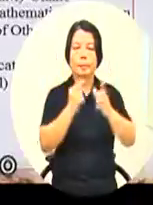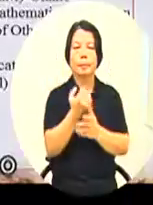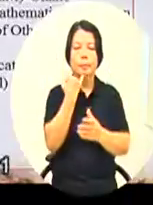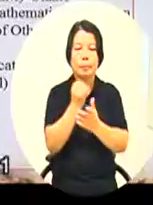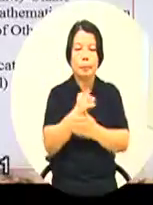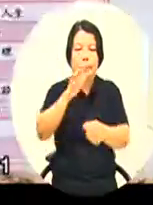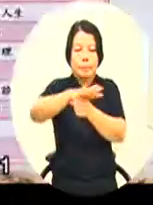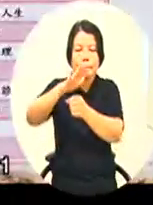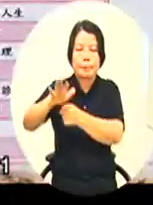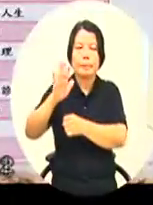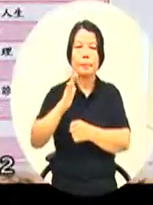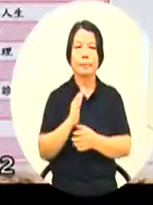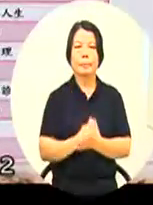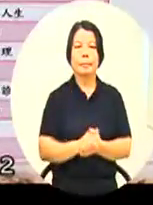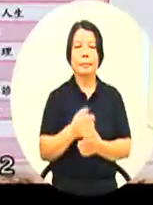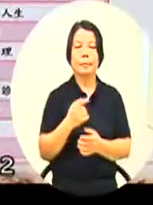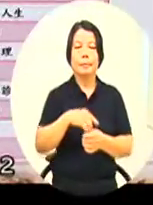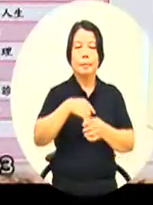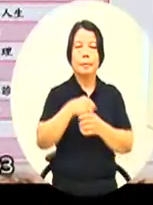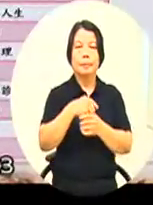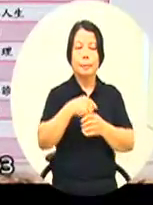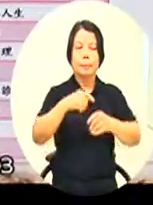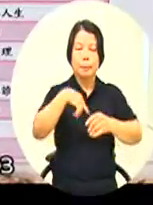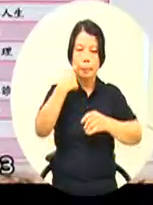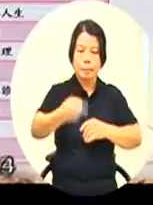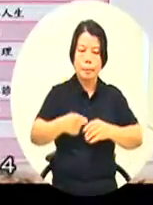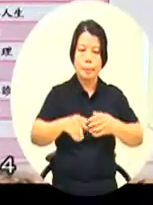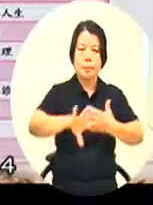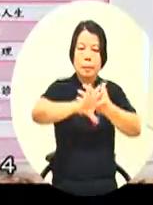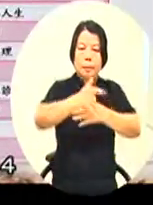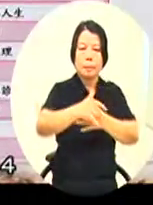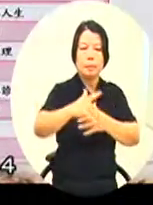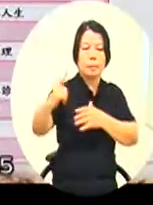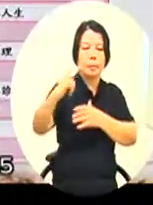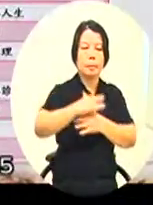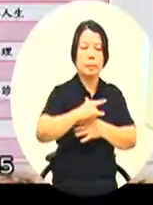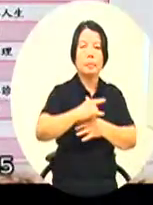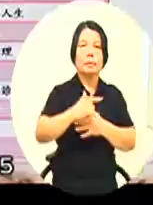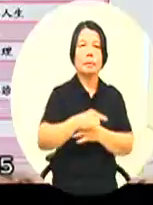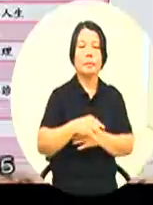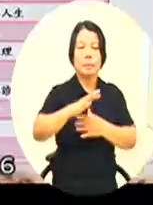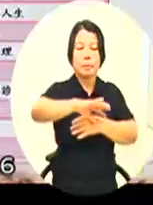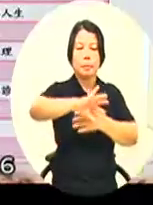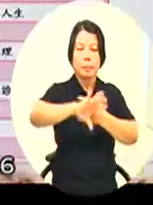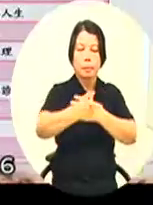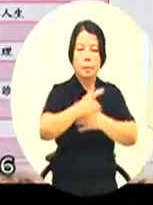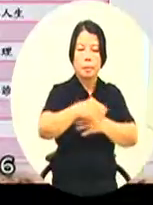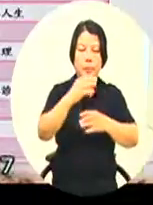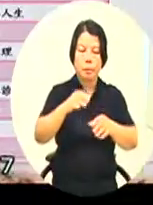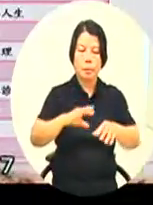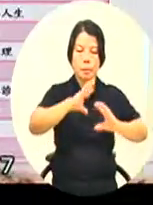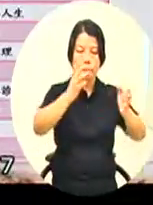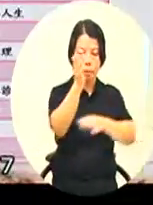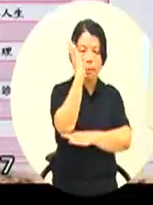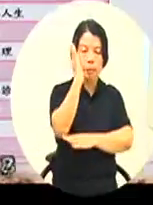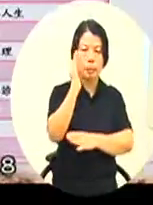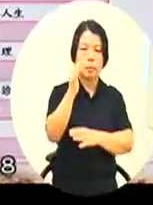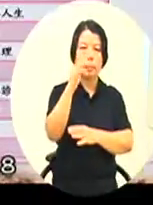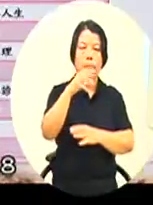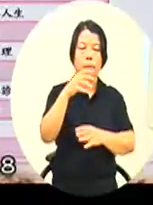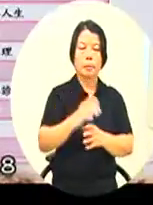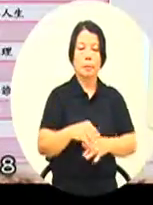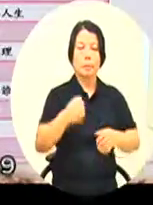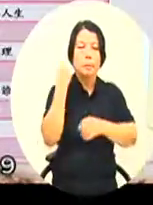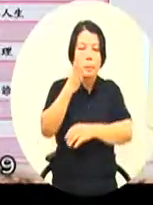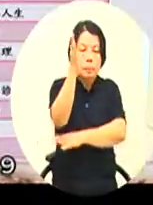充实。好，这个下一页哈。那我们还有海外班队哈，事实上政府有新南向政策，那空大在之前就已